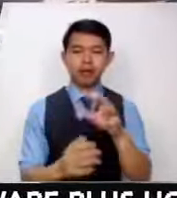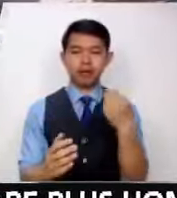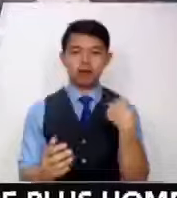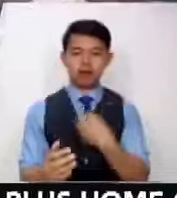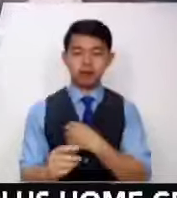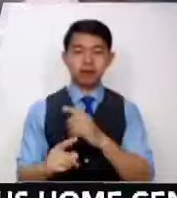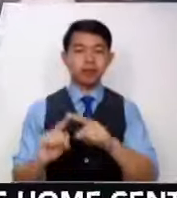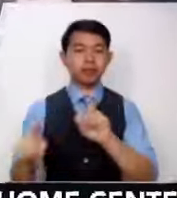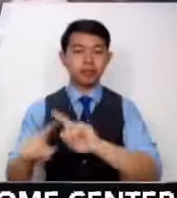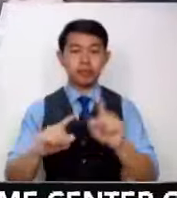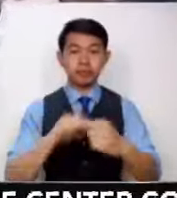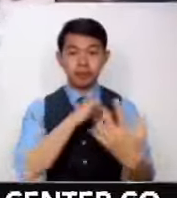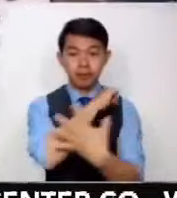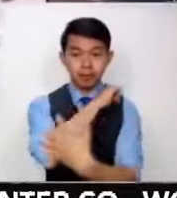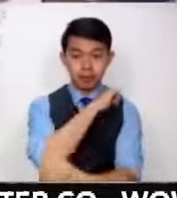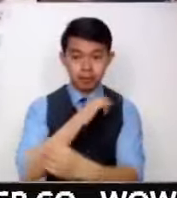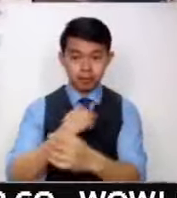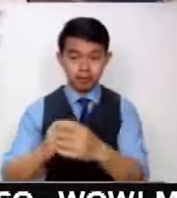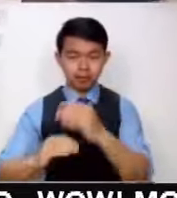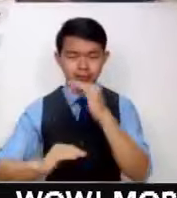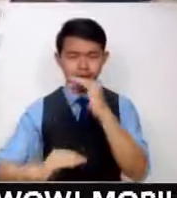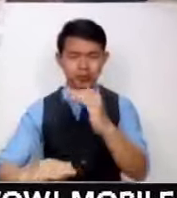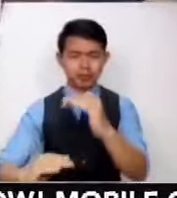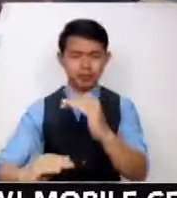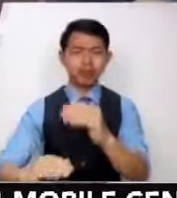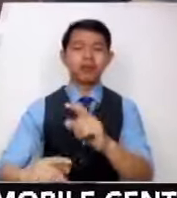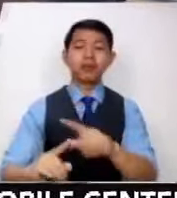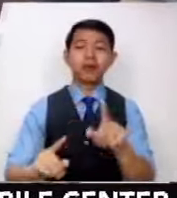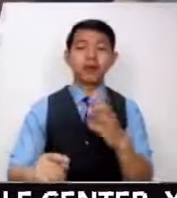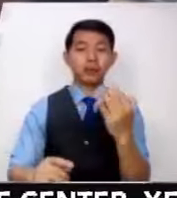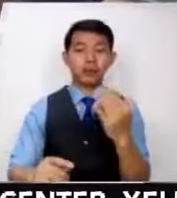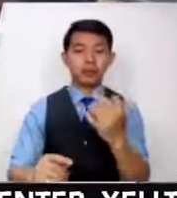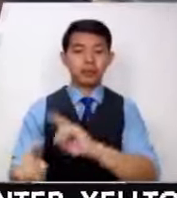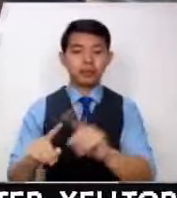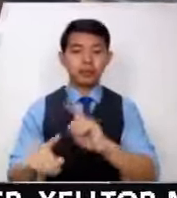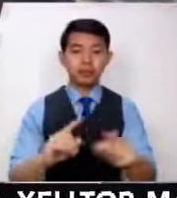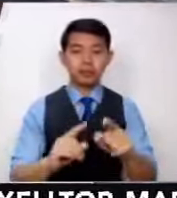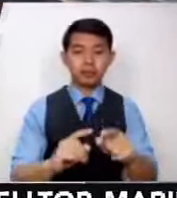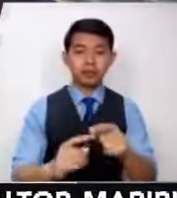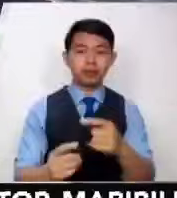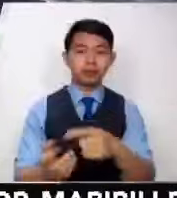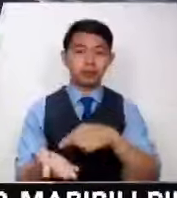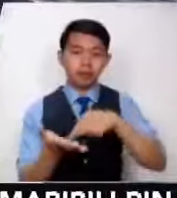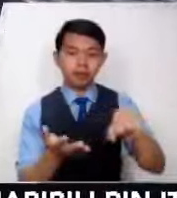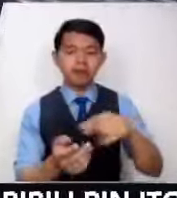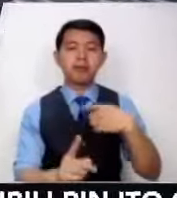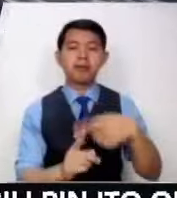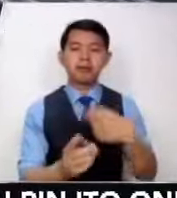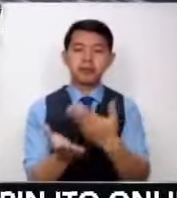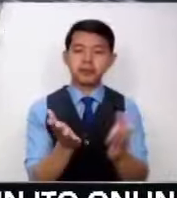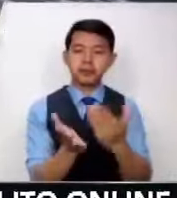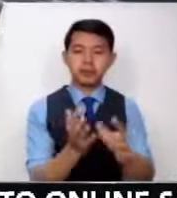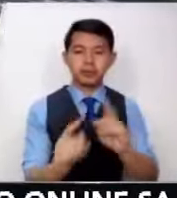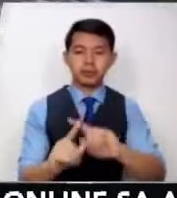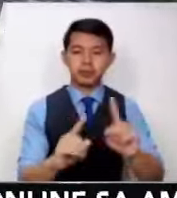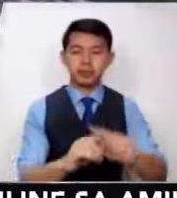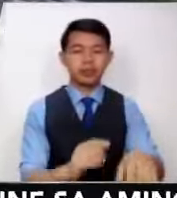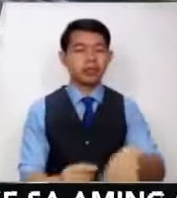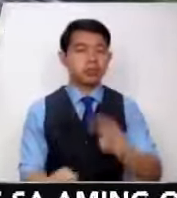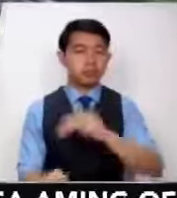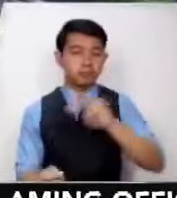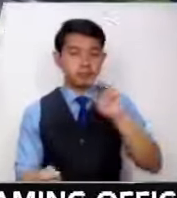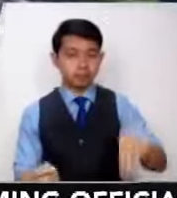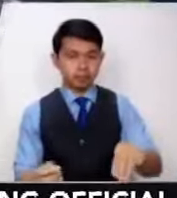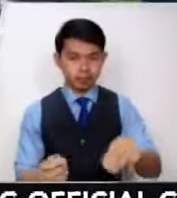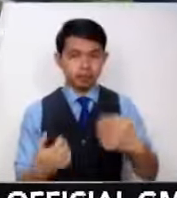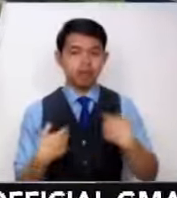kada rehiyon dahil magkakaiba ang presyo ng bayarin at gastusin. Sa Metro Manila, 15,713 pesos monthly